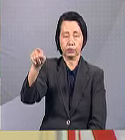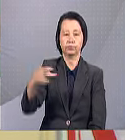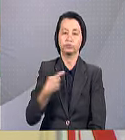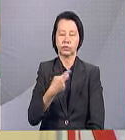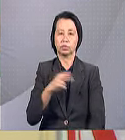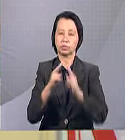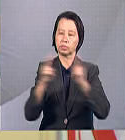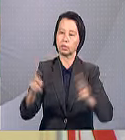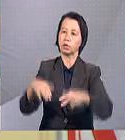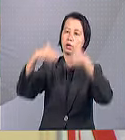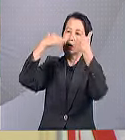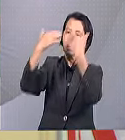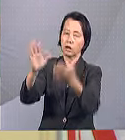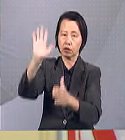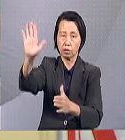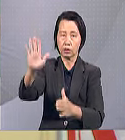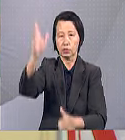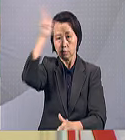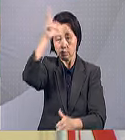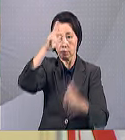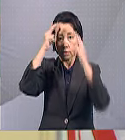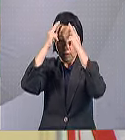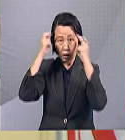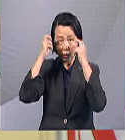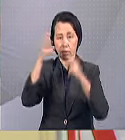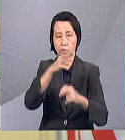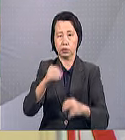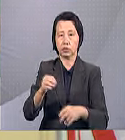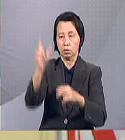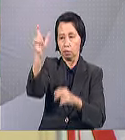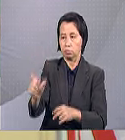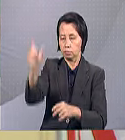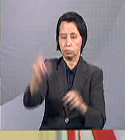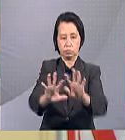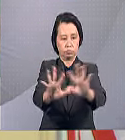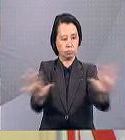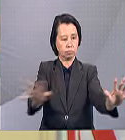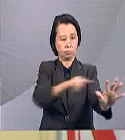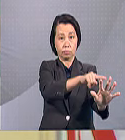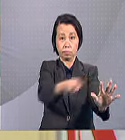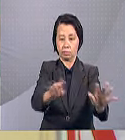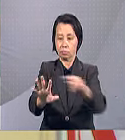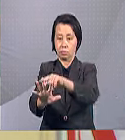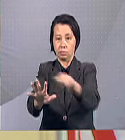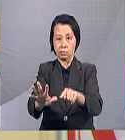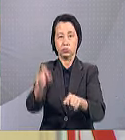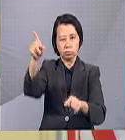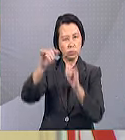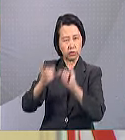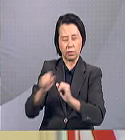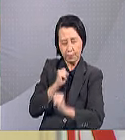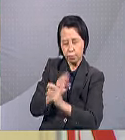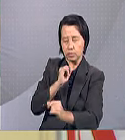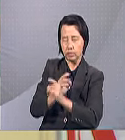amat menghargai segala pengorbanan Kerajaan Arab Saudi dan wira-wira barisan hadapan mereka yang masih